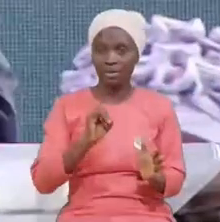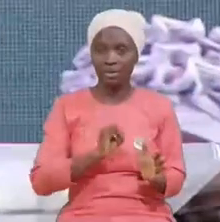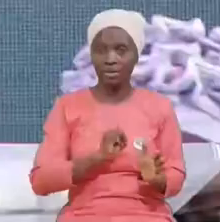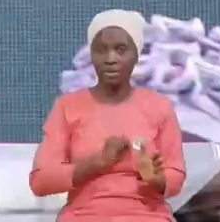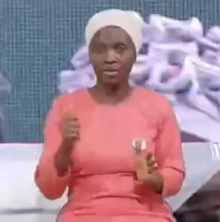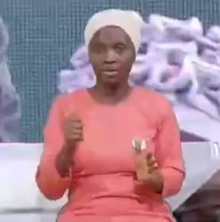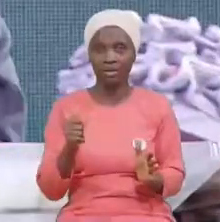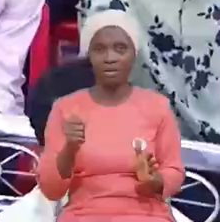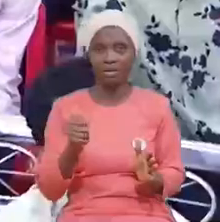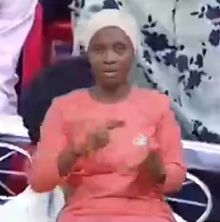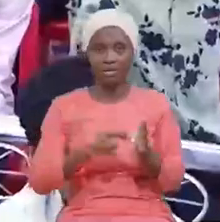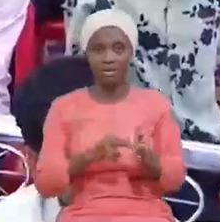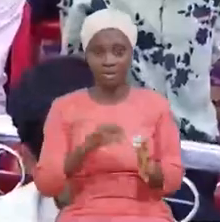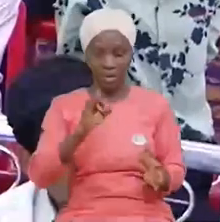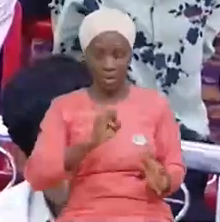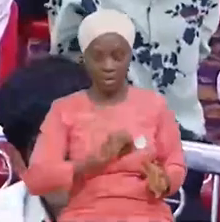Cela veut dire, je ne suis pas.